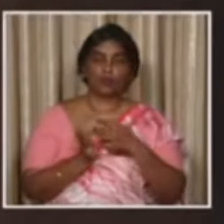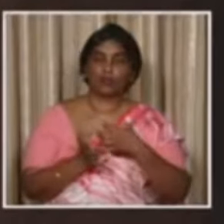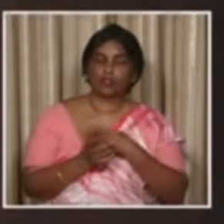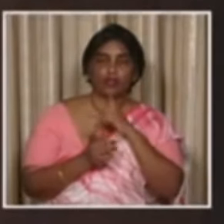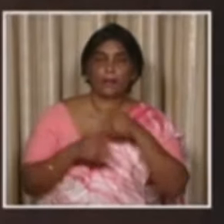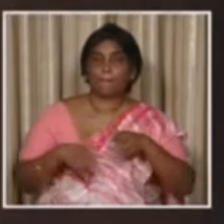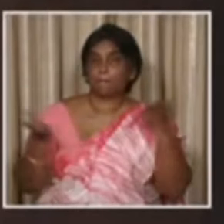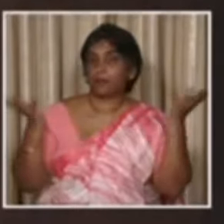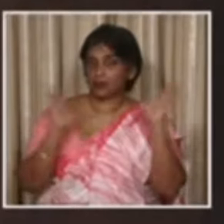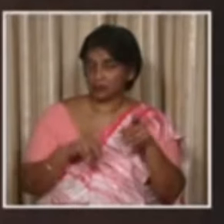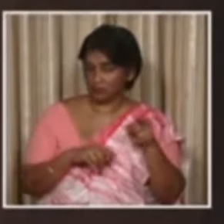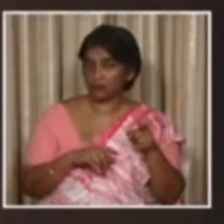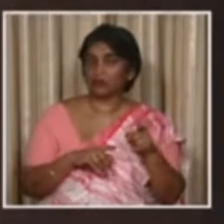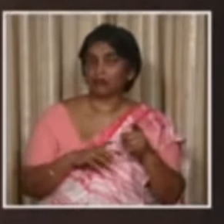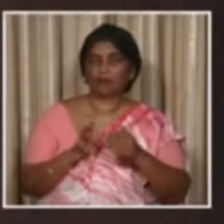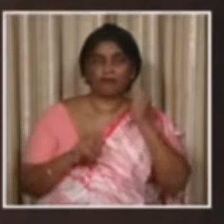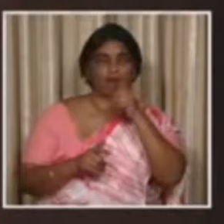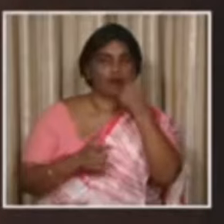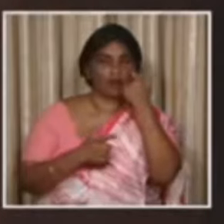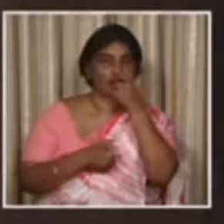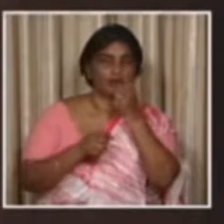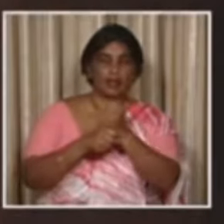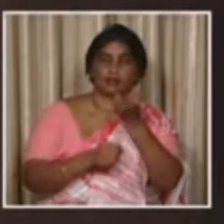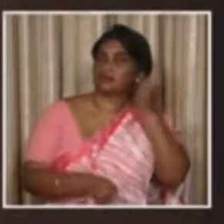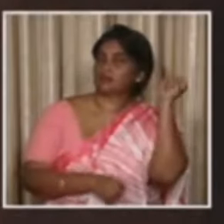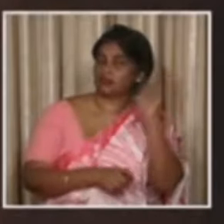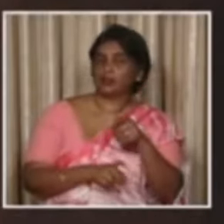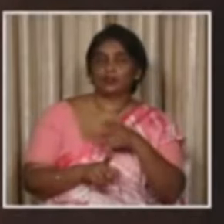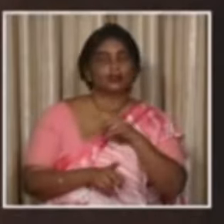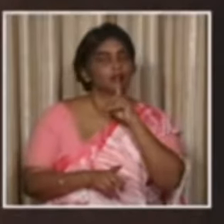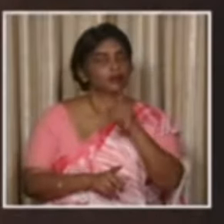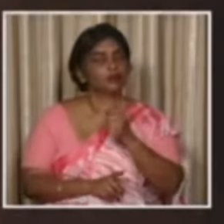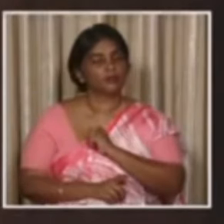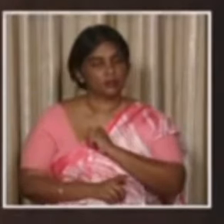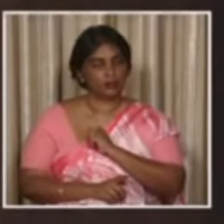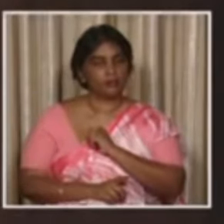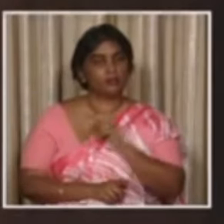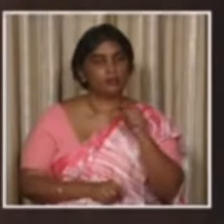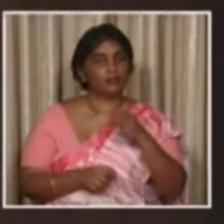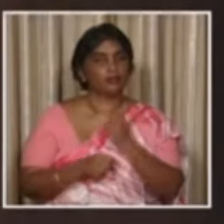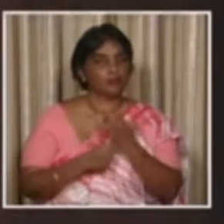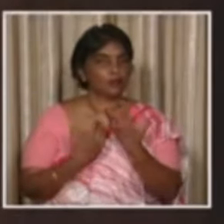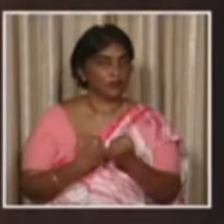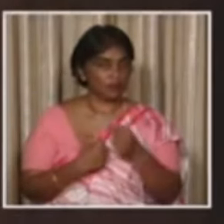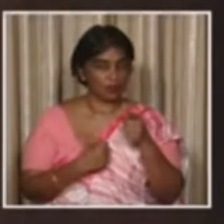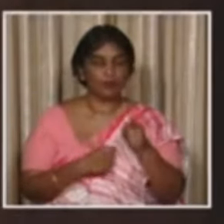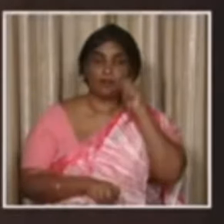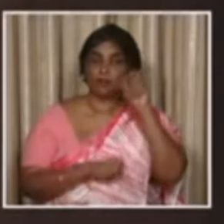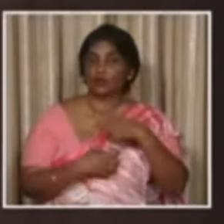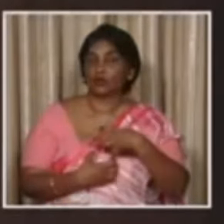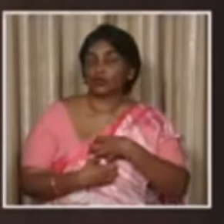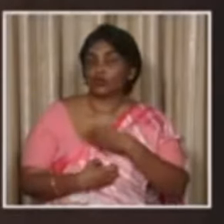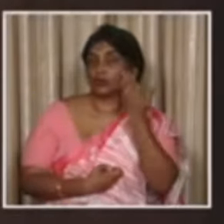පාරට බැස්සම සලකන්නේ කඳුළු ගෑස් ගහලා. මං කියන්න කැමති මේ ආණ්ඩුවට උමනා කරලා තියෙන්නේ මිනිස්සුන්ගේ දුක